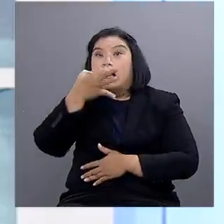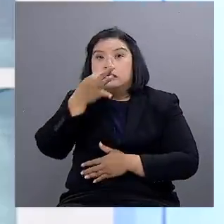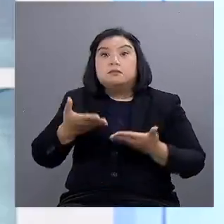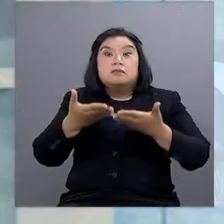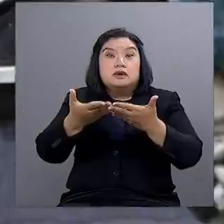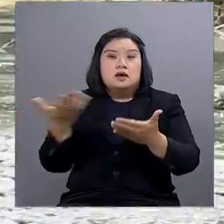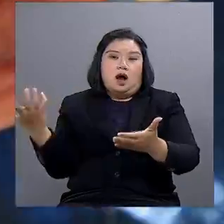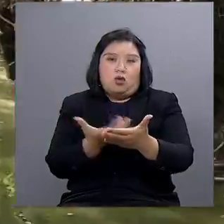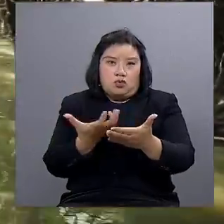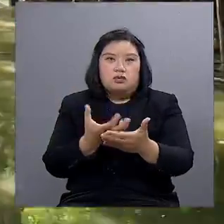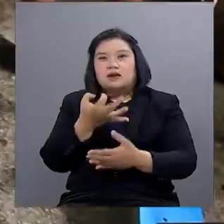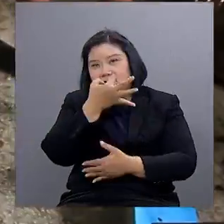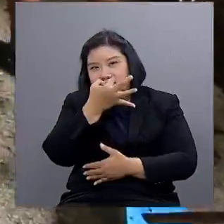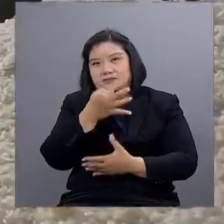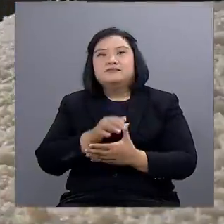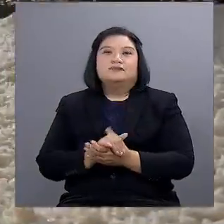ค่ะ